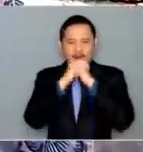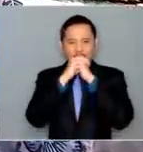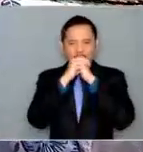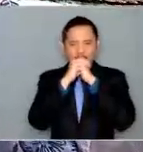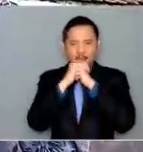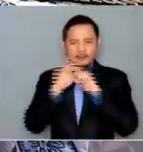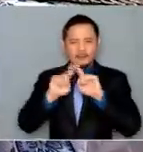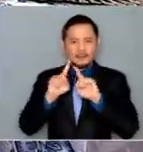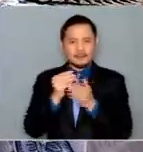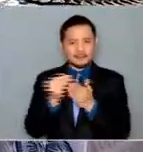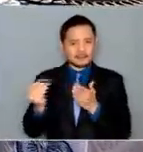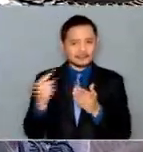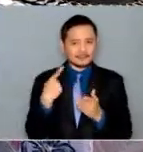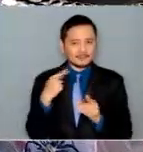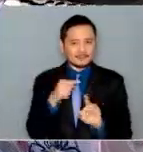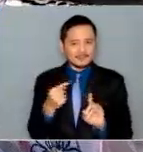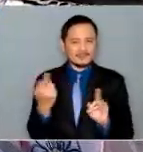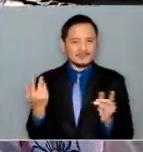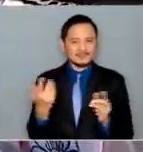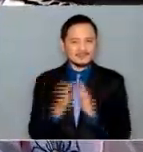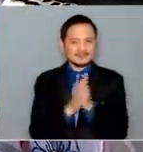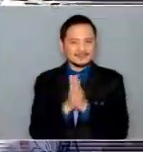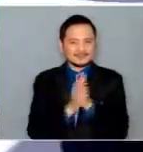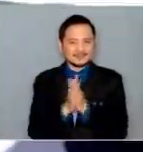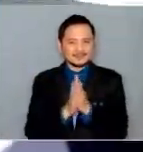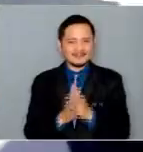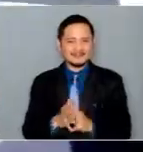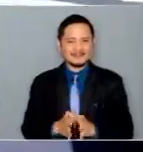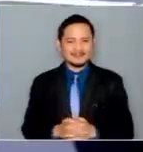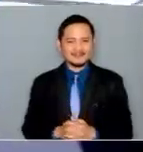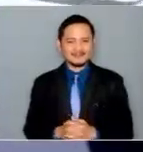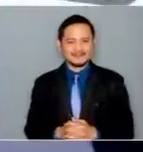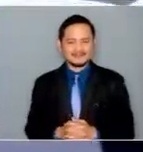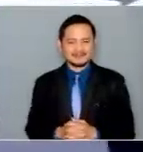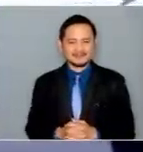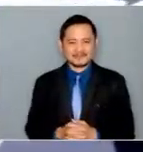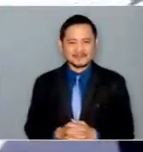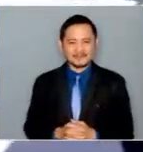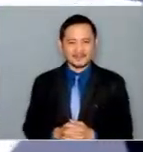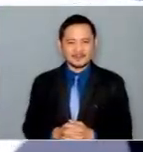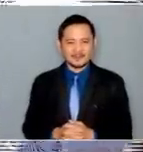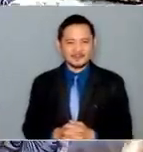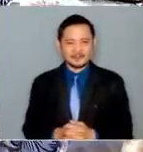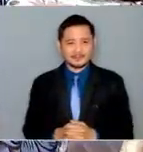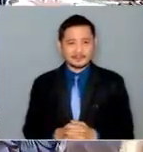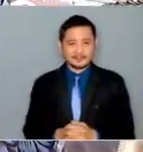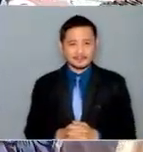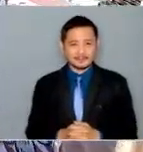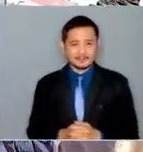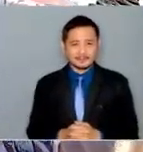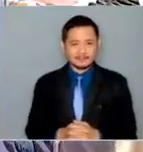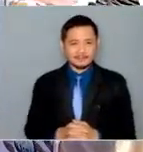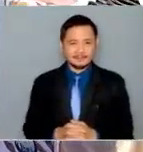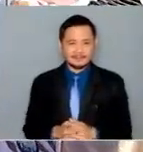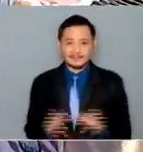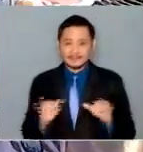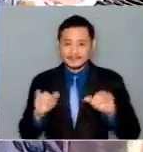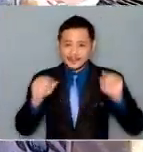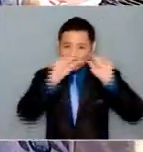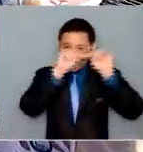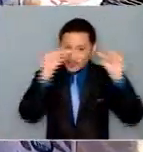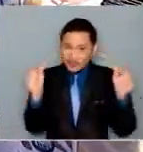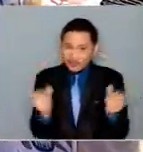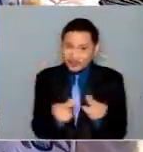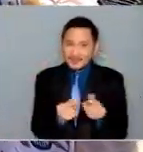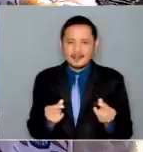Siyempre, ayan na yung mga Christmas color. Siyempre, ayan na yan. Lumalabas na. Pero meron din yung mga ganito for all year round. Yes. Pwedeng all year round po.